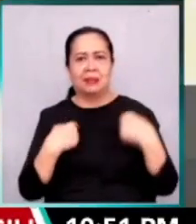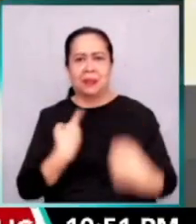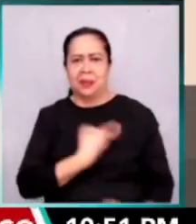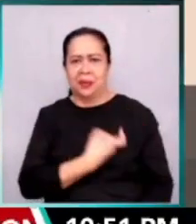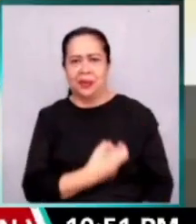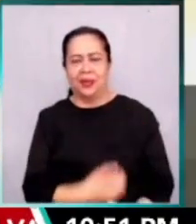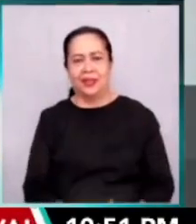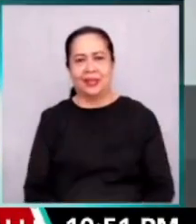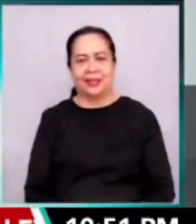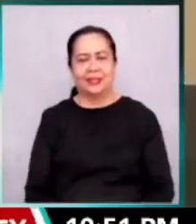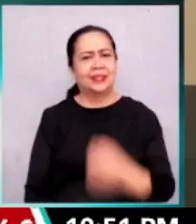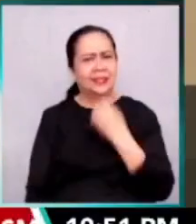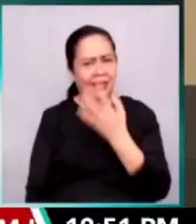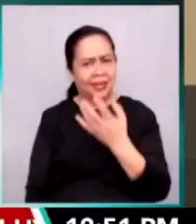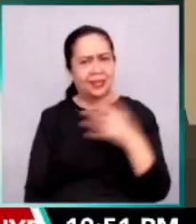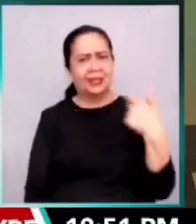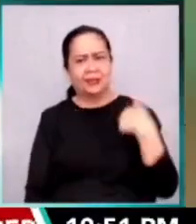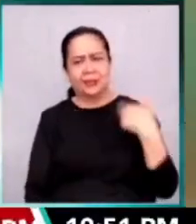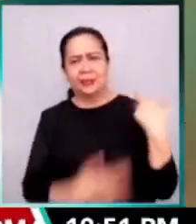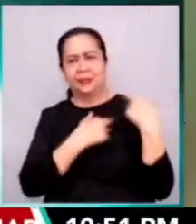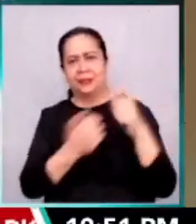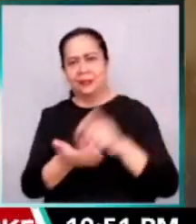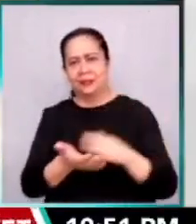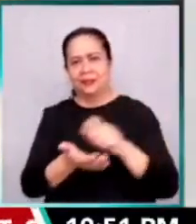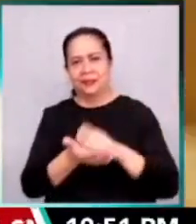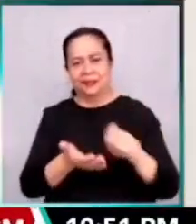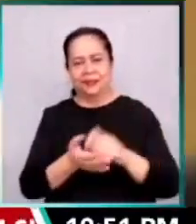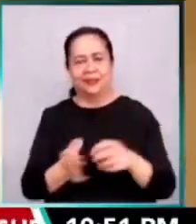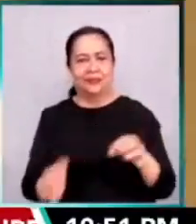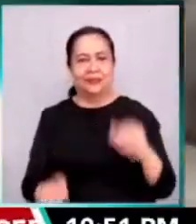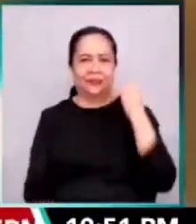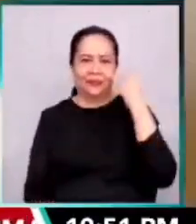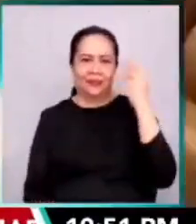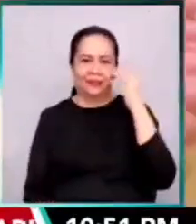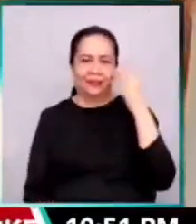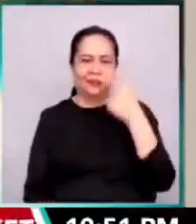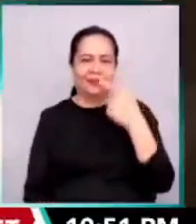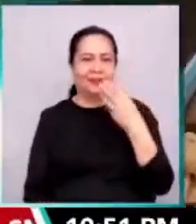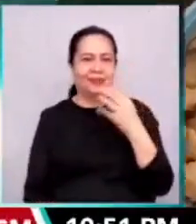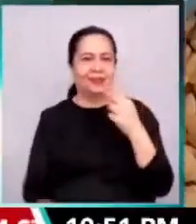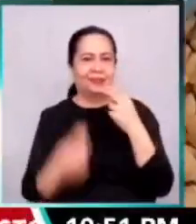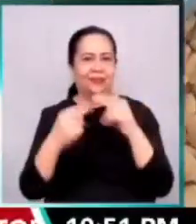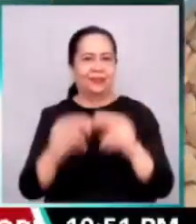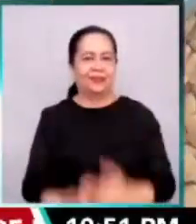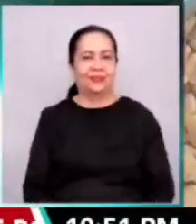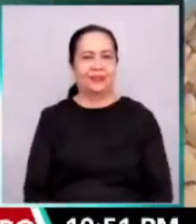it and they'll write it. Joseph Morong, nagbabalita para sa GMA Integrated News.